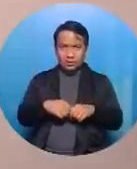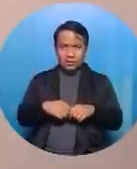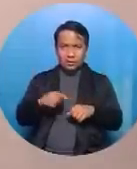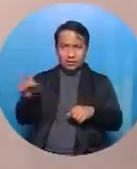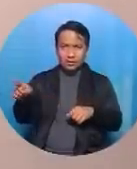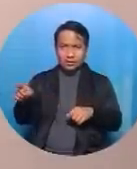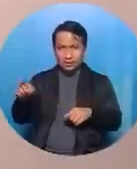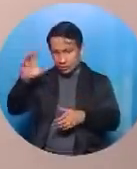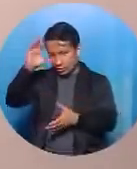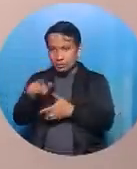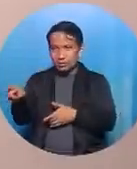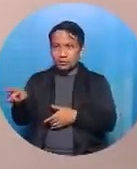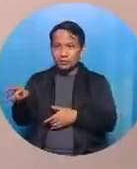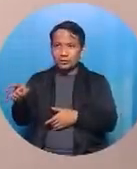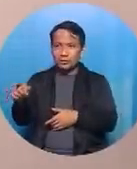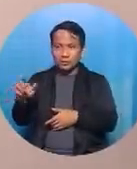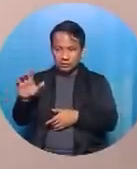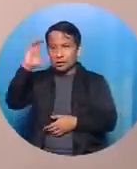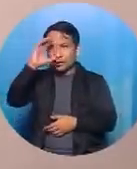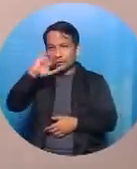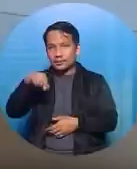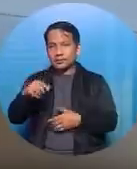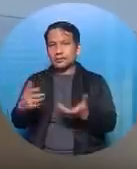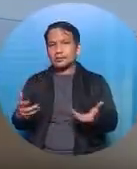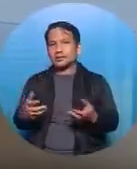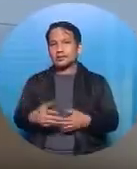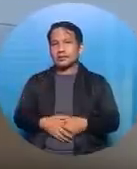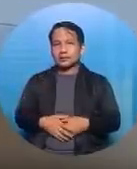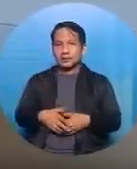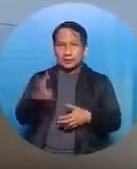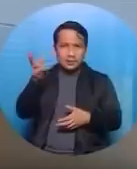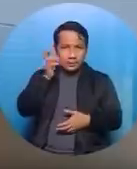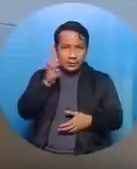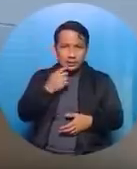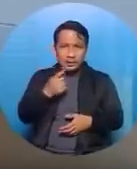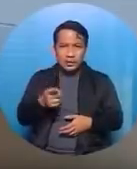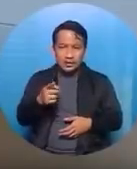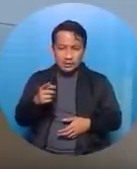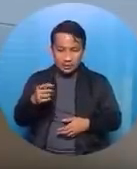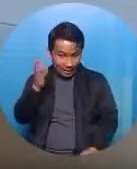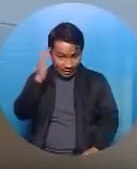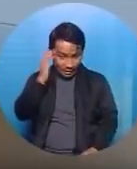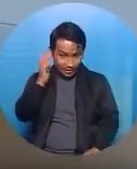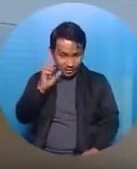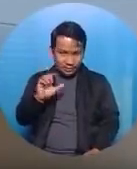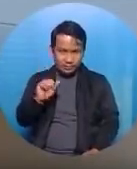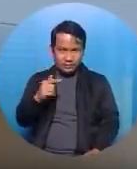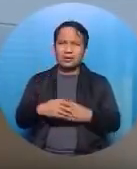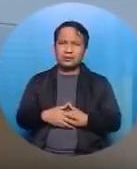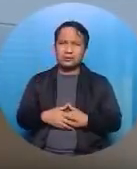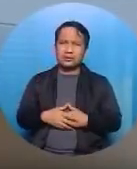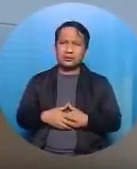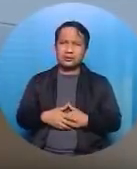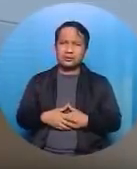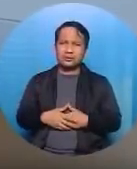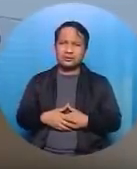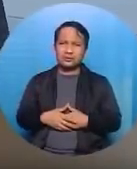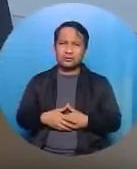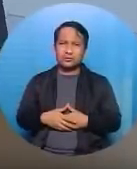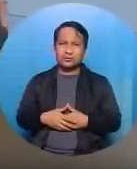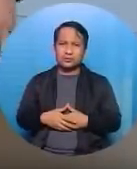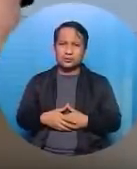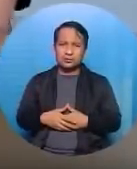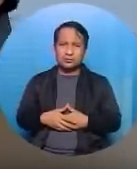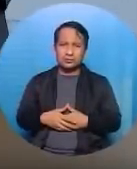po pala siya ng asawa niya dyan. Asawa ni Gel. Ayun, narinig niyo po yon, Ma'am Angelica. Apo, apo. Anyway, ma'am,